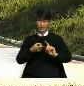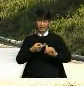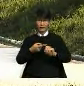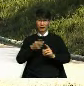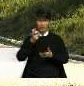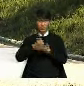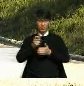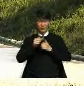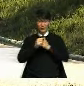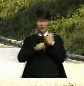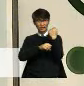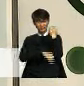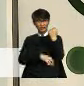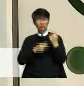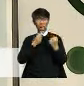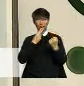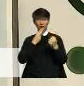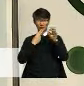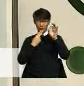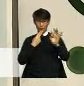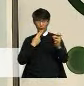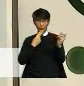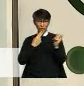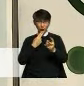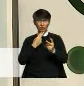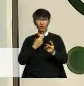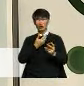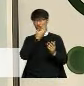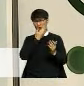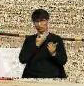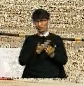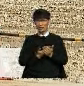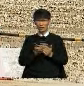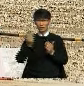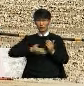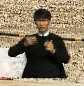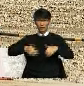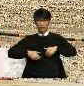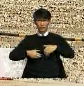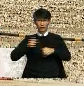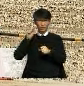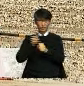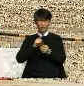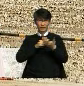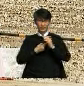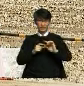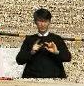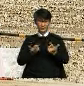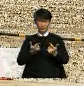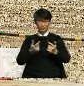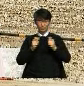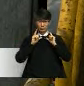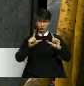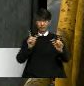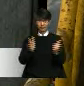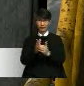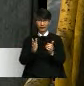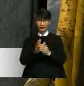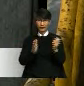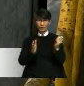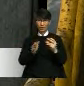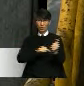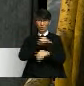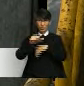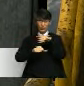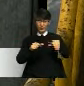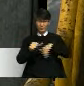법률상 근거가 없는 것으로 보이고 중대한 공익적 필요성도 입증되지 않는다 고 판시했다 입니다 또한